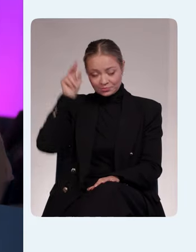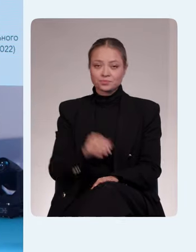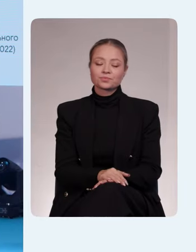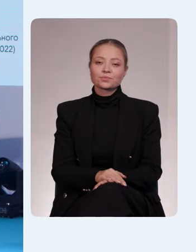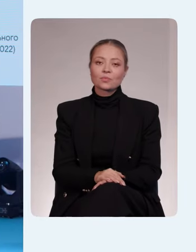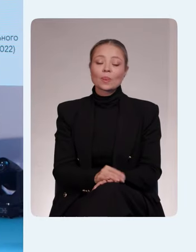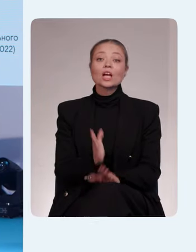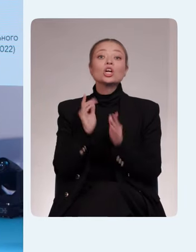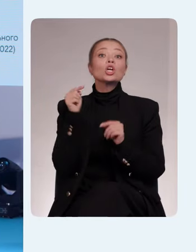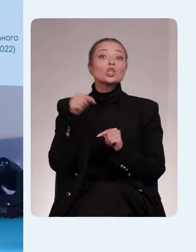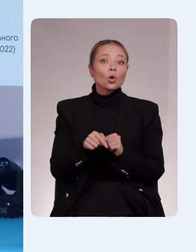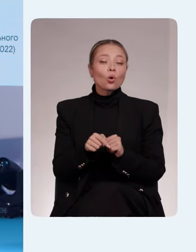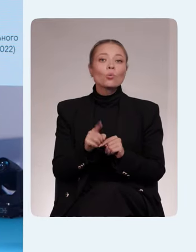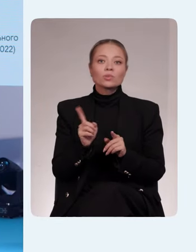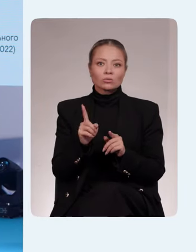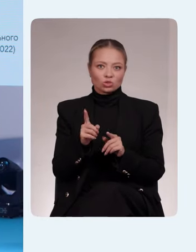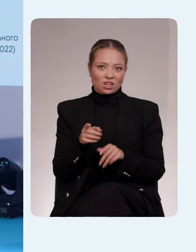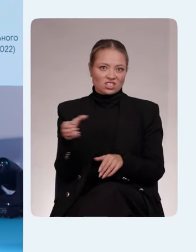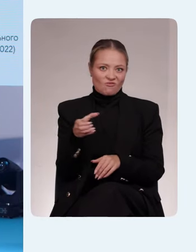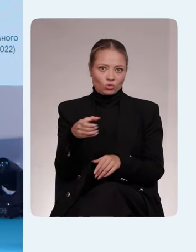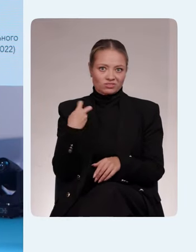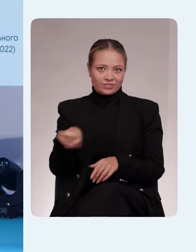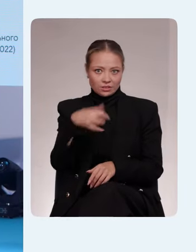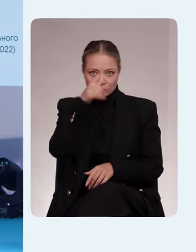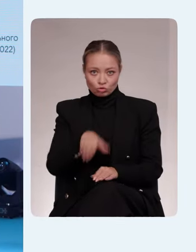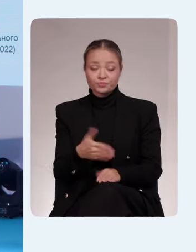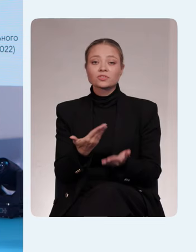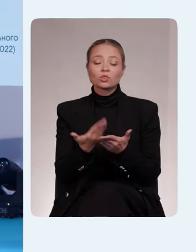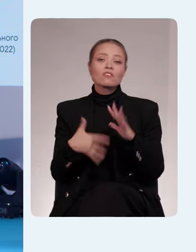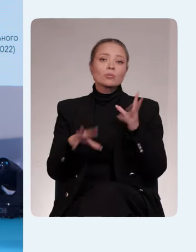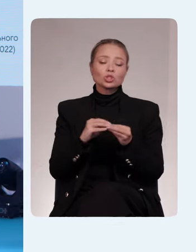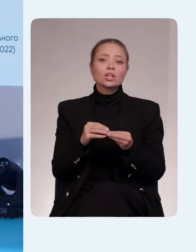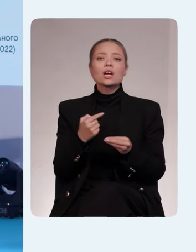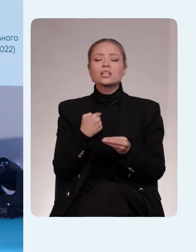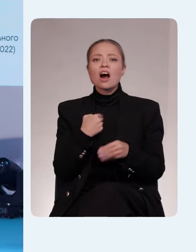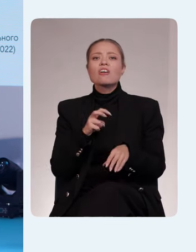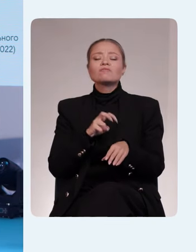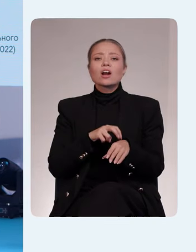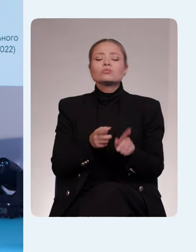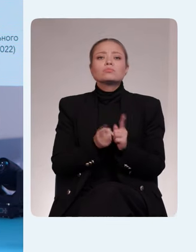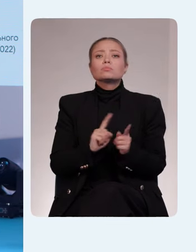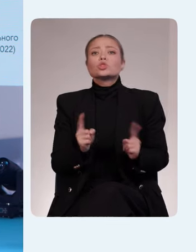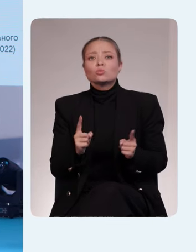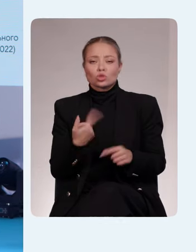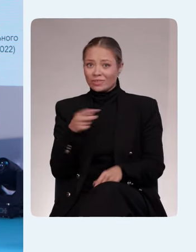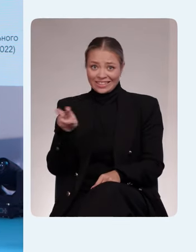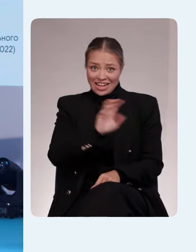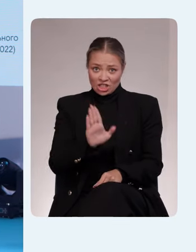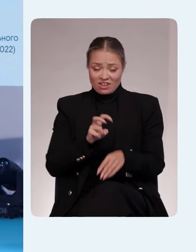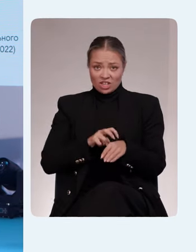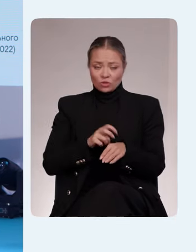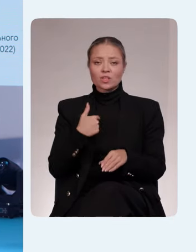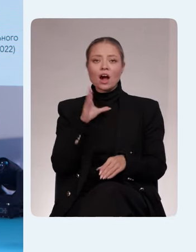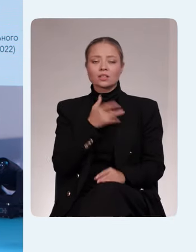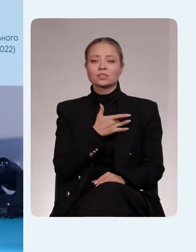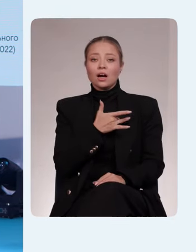И то потому, что они за водкой не ходят, да? Ну, я на самом деле сам почему врачом стал? Чтобы к врачам не ходить. У меня когда